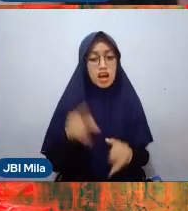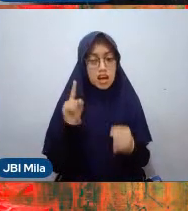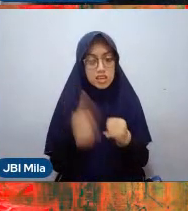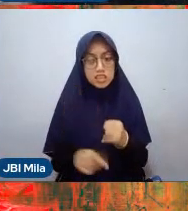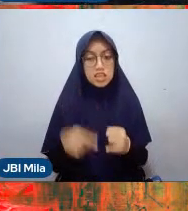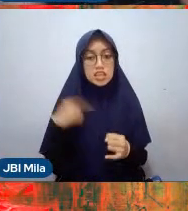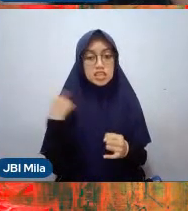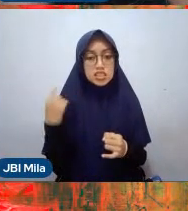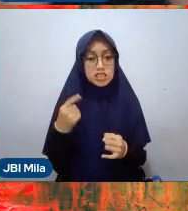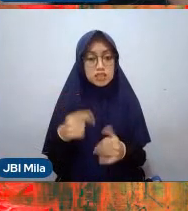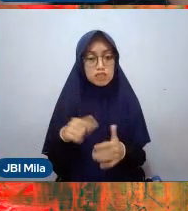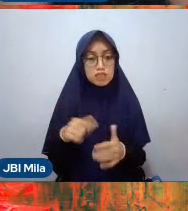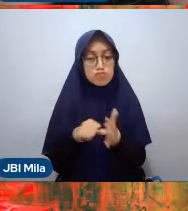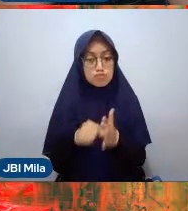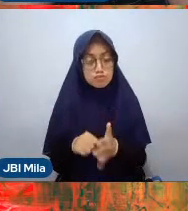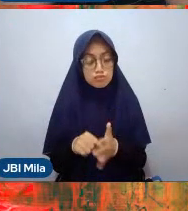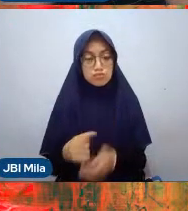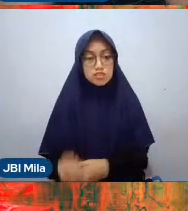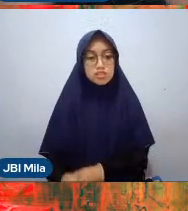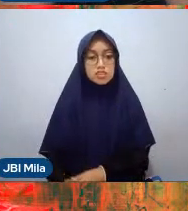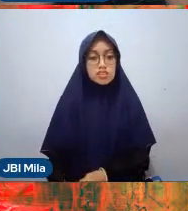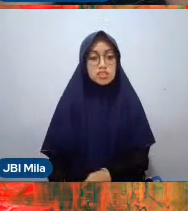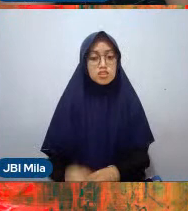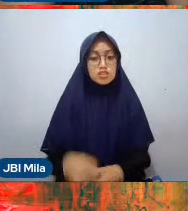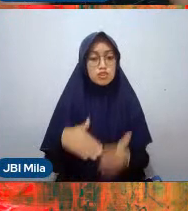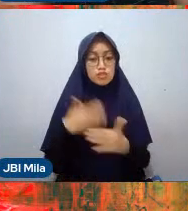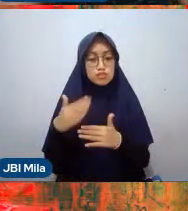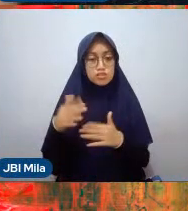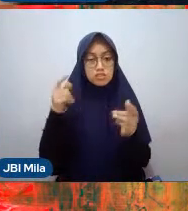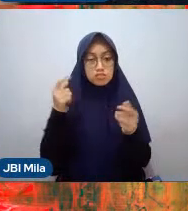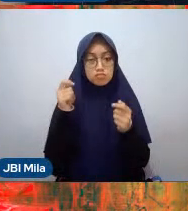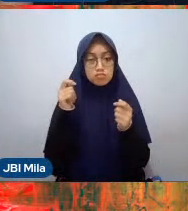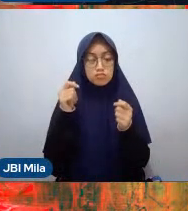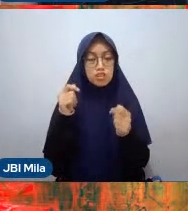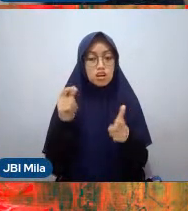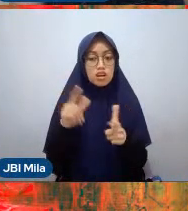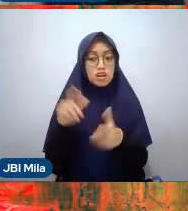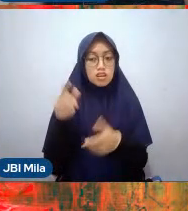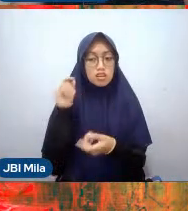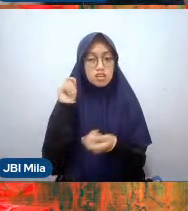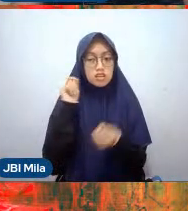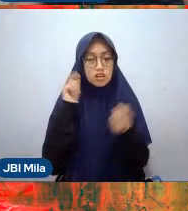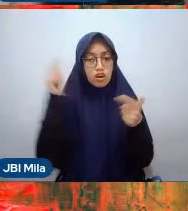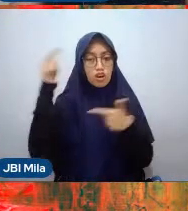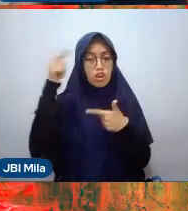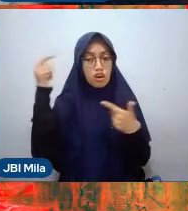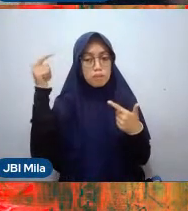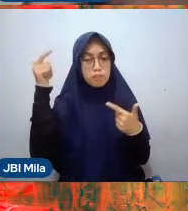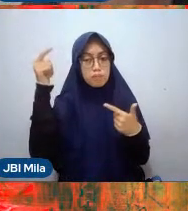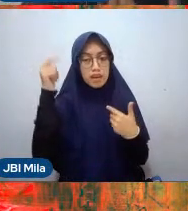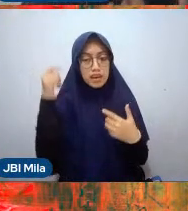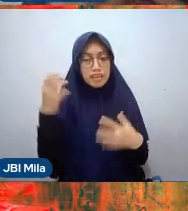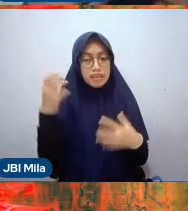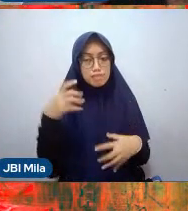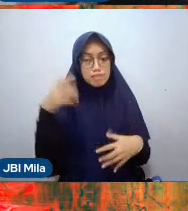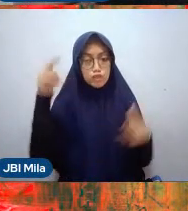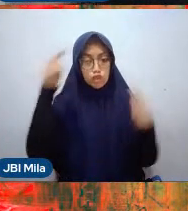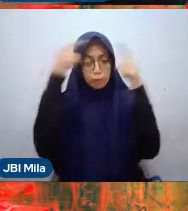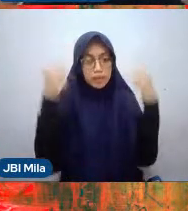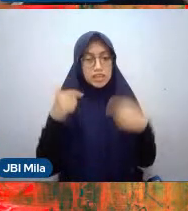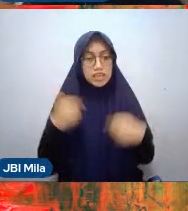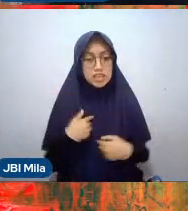jelasin. Oke, kalau pakai topeng ini berarti Kak Isma sedang dalam topeng marah. Nah, kita bantu